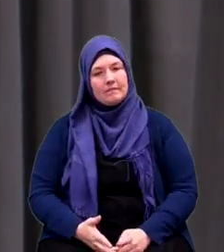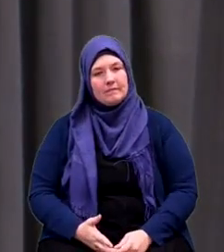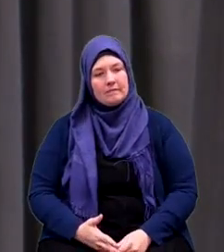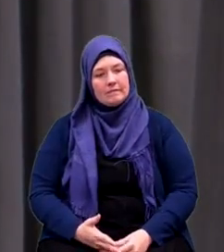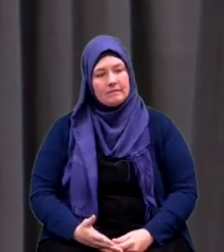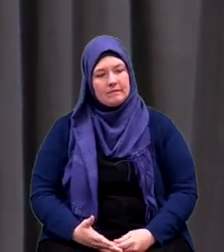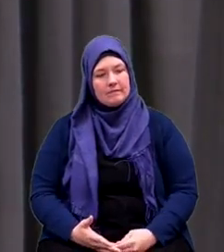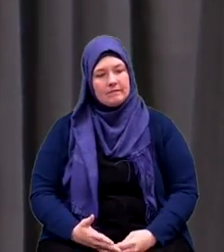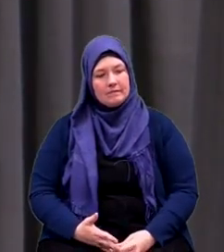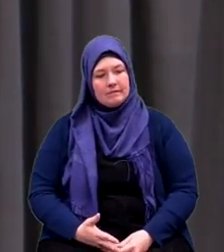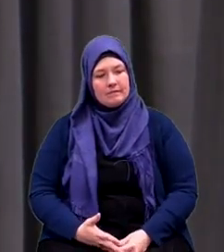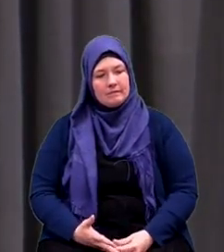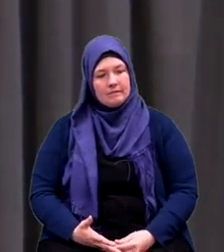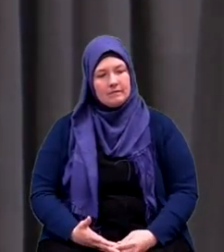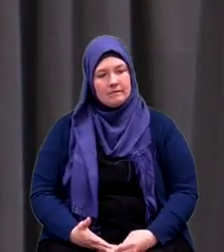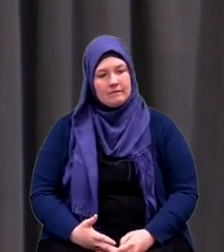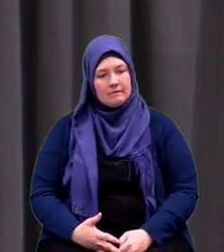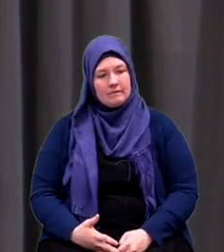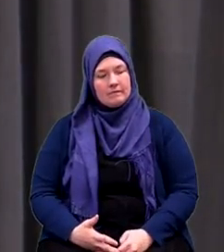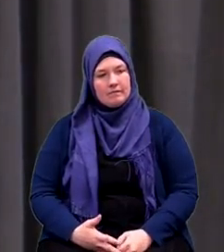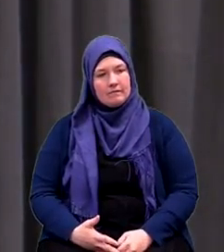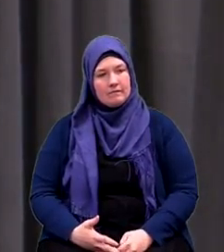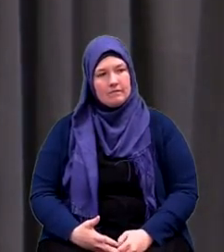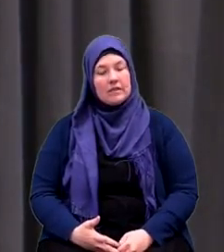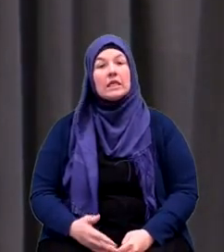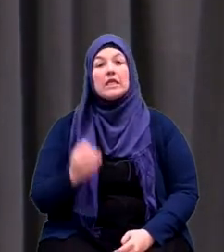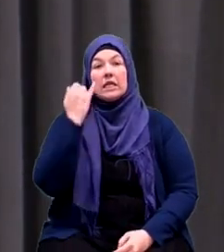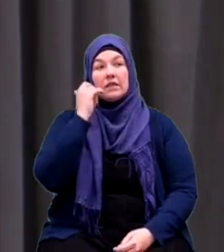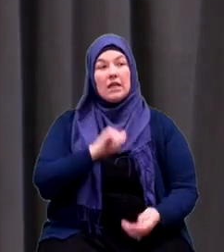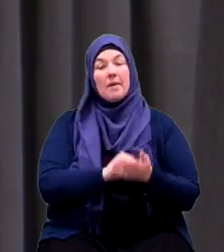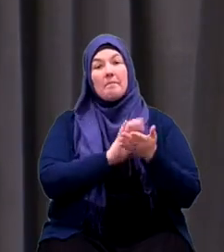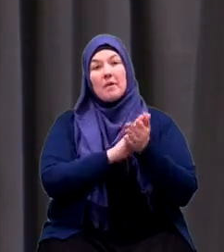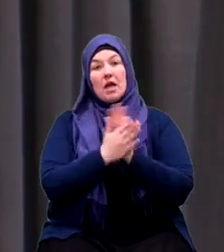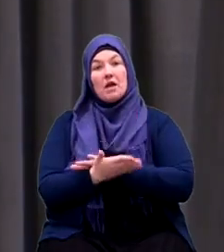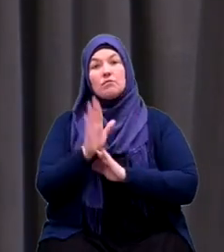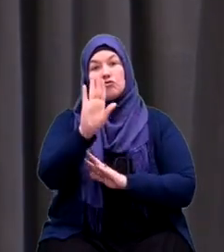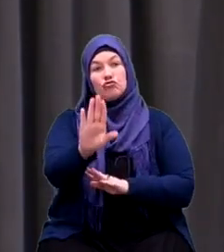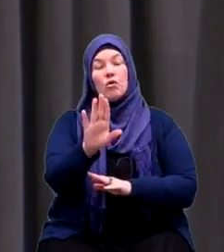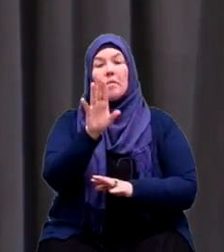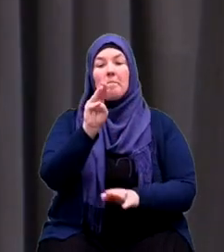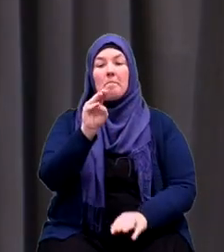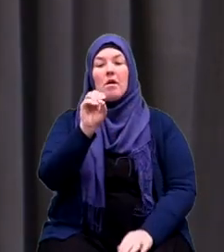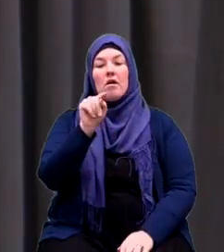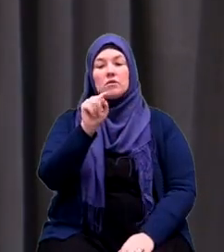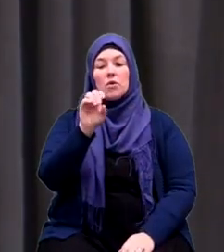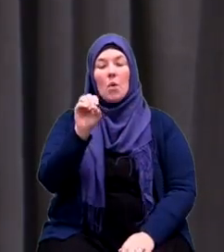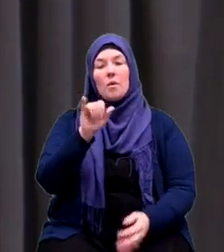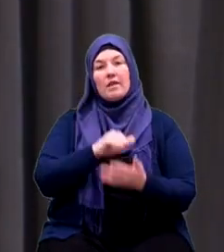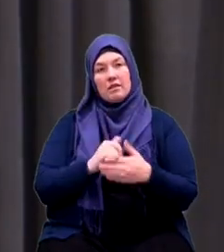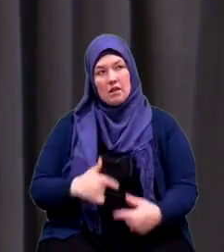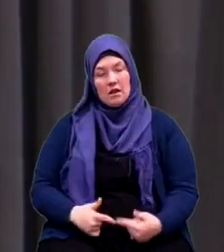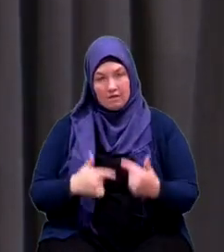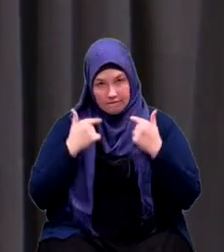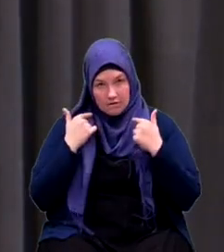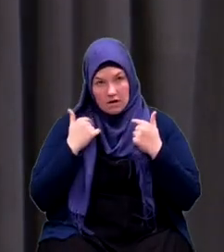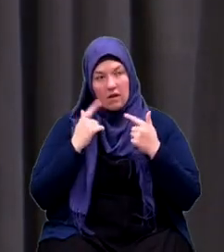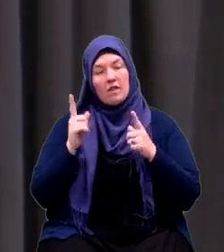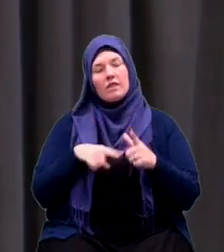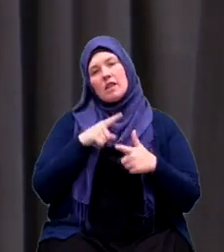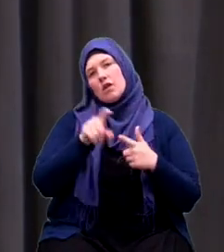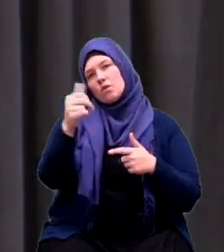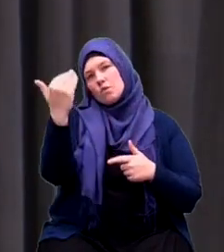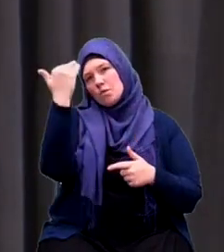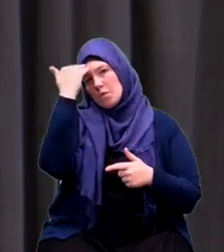وَنُسُكِي وَمَحْيَايَ وَمَمَاتِي. If that becomes your motto in life, then you